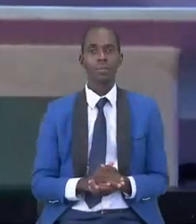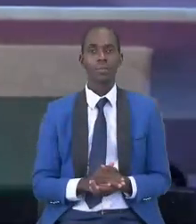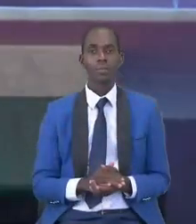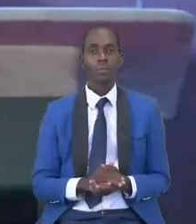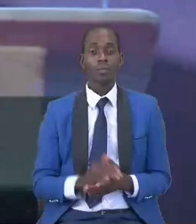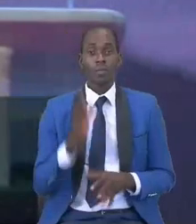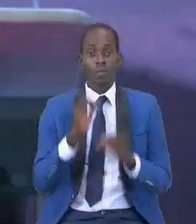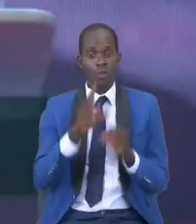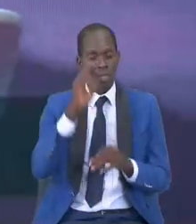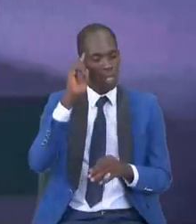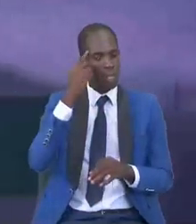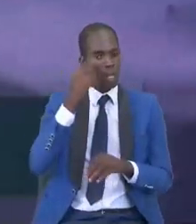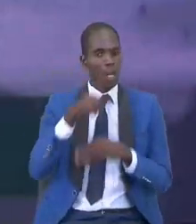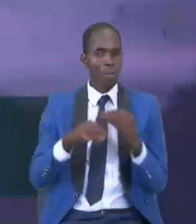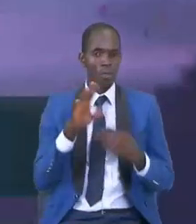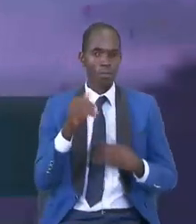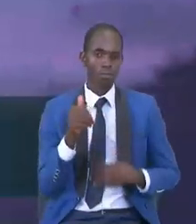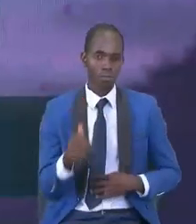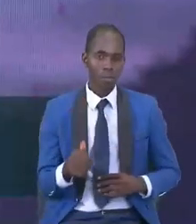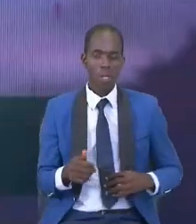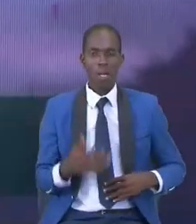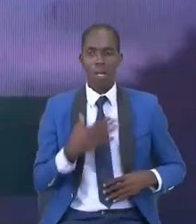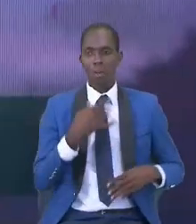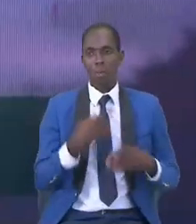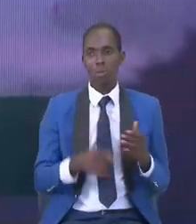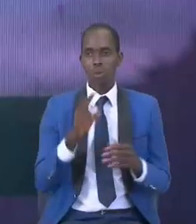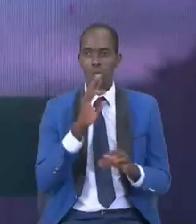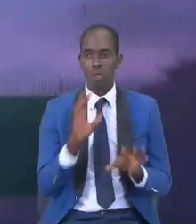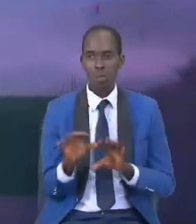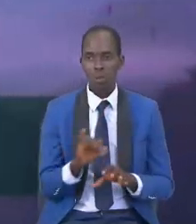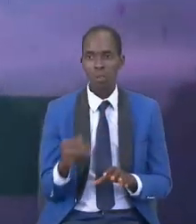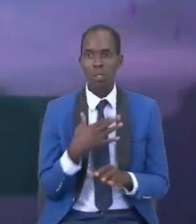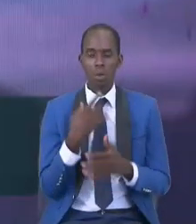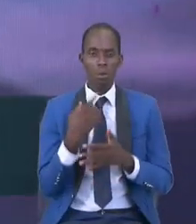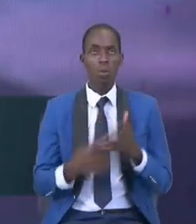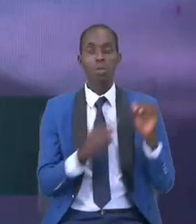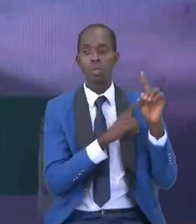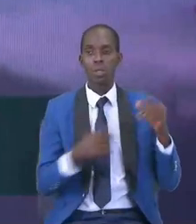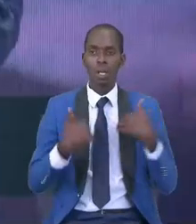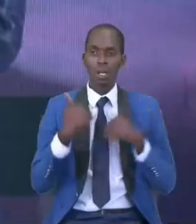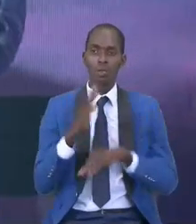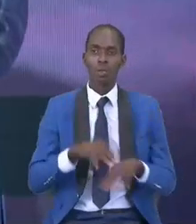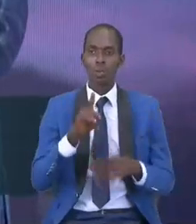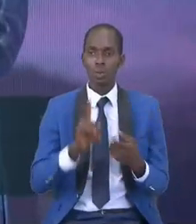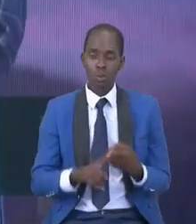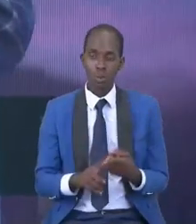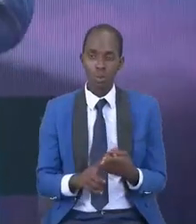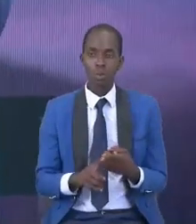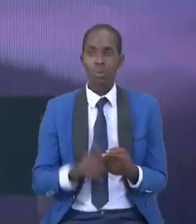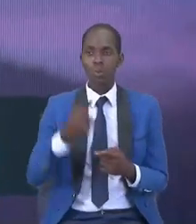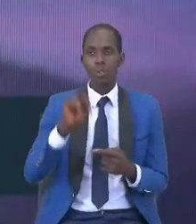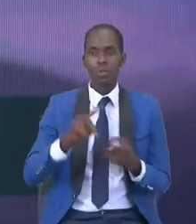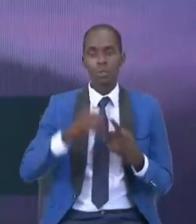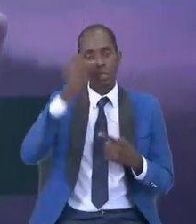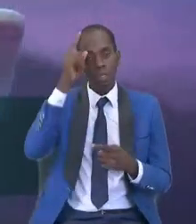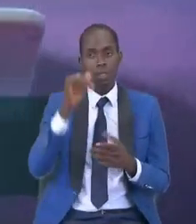au plus grand service. Si vous pensez à vous-même, et ce que vous faites, et ce que Dieu vous appelle à faire, vous